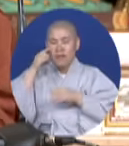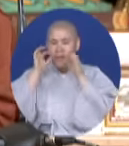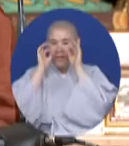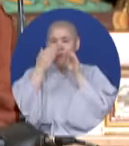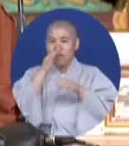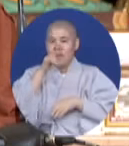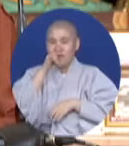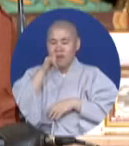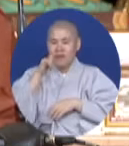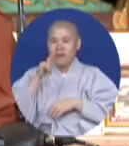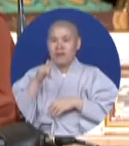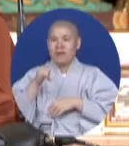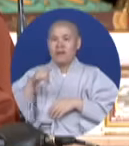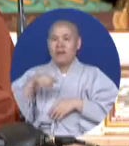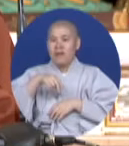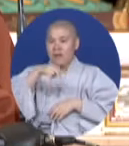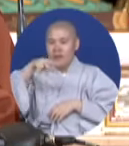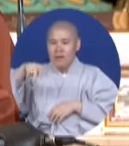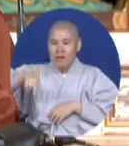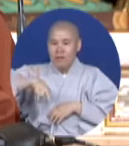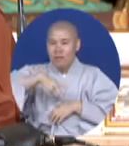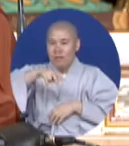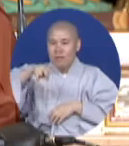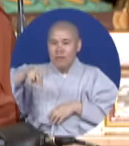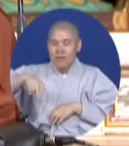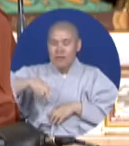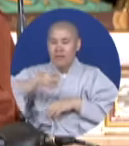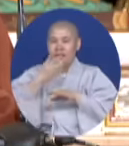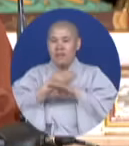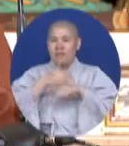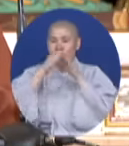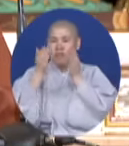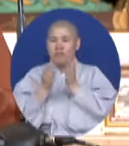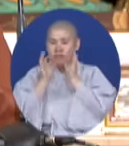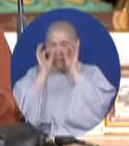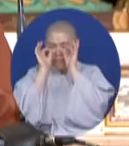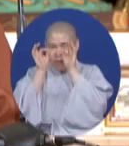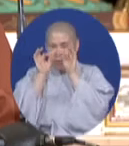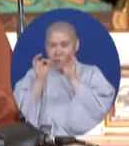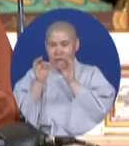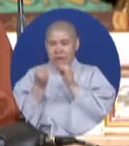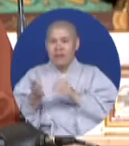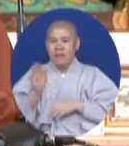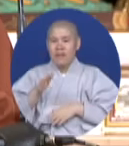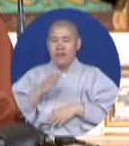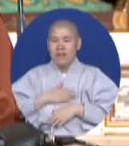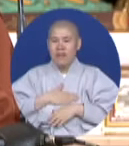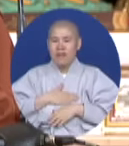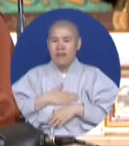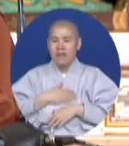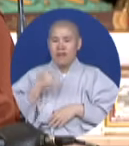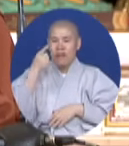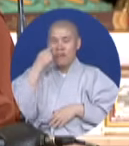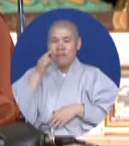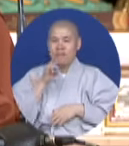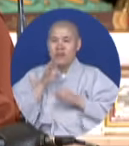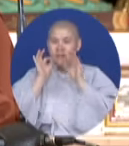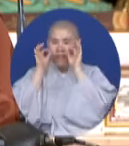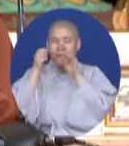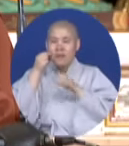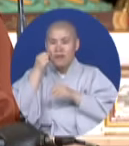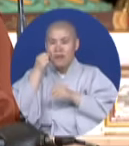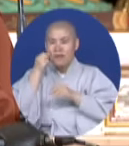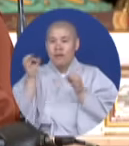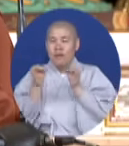이래가지고 돌아다닙니다. 그런데 다른 건 다 보이는 눈이 안 보입니다. 그런데 어느 순간에